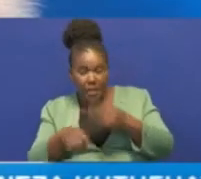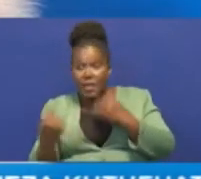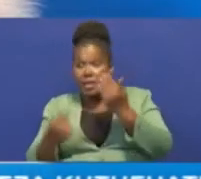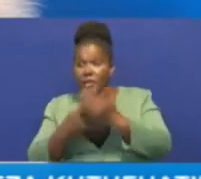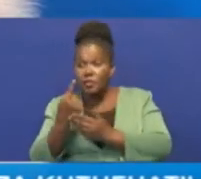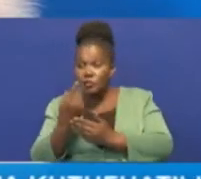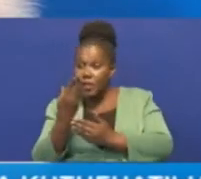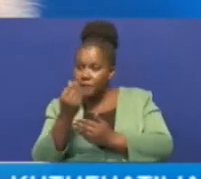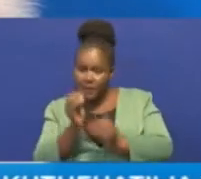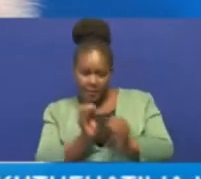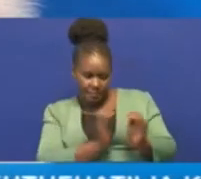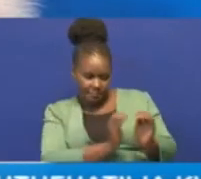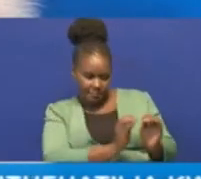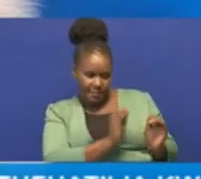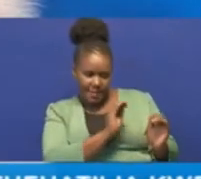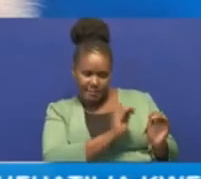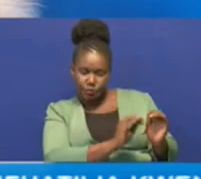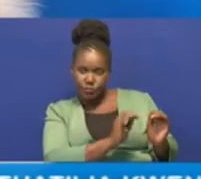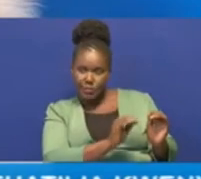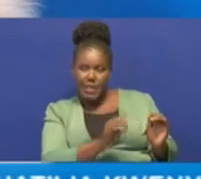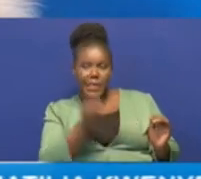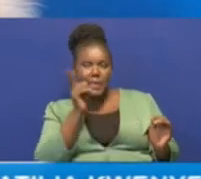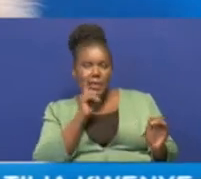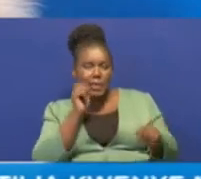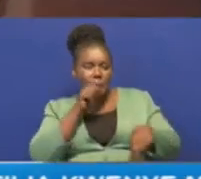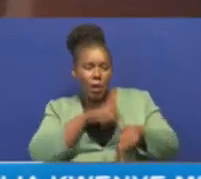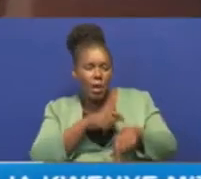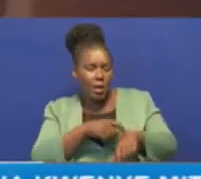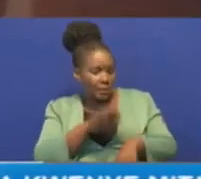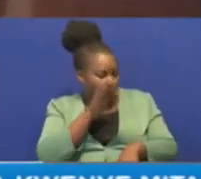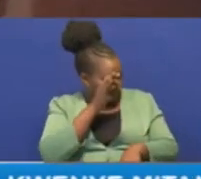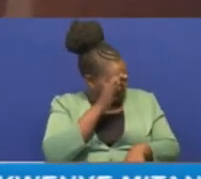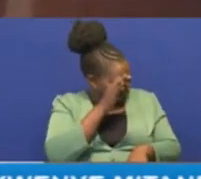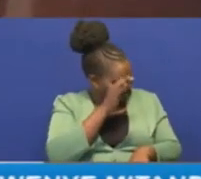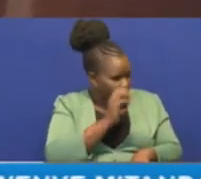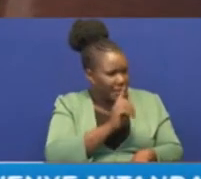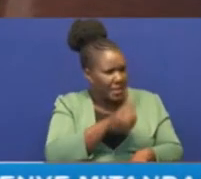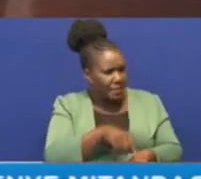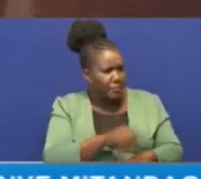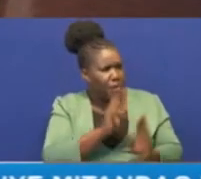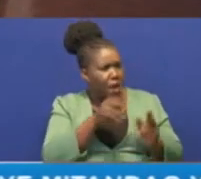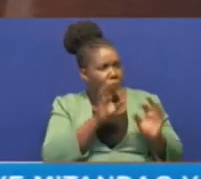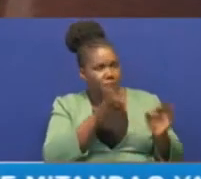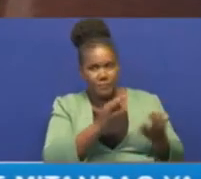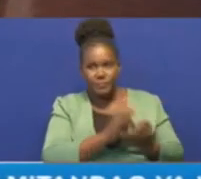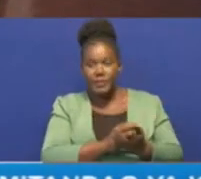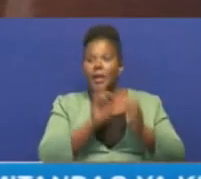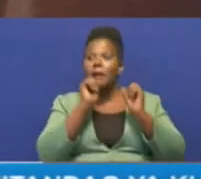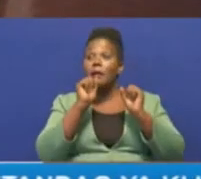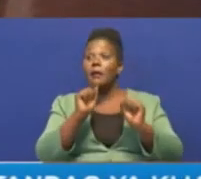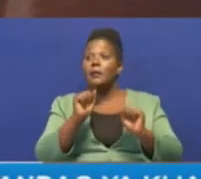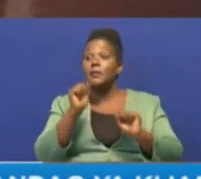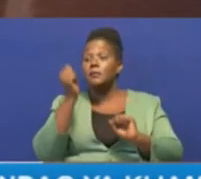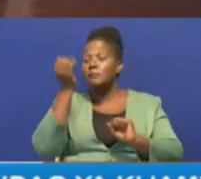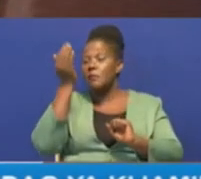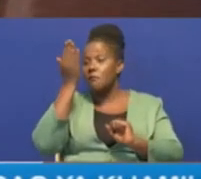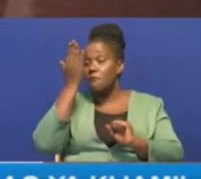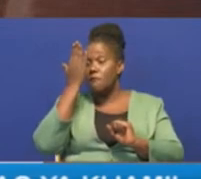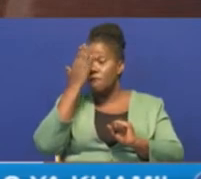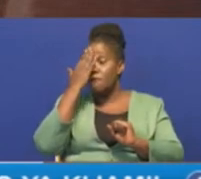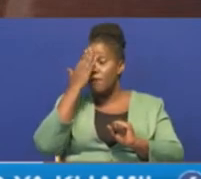sana kuitoa unakuta maximum imekaa mwezi anashindwa kwa hiyo mtu kama huyo inabidi ukae naye uanze kujua hata